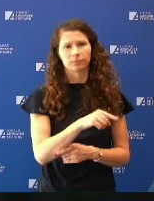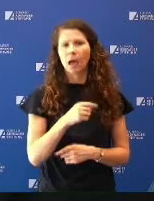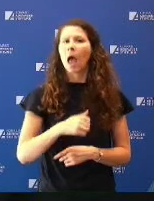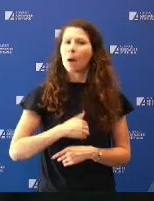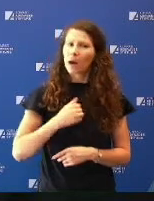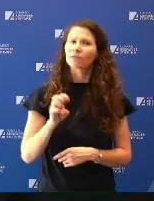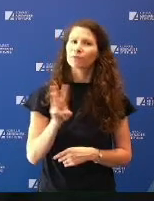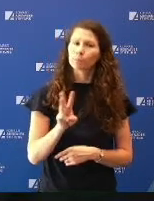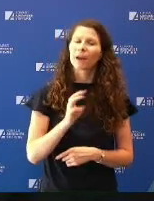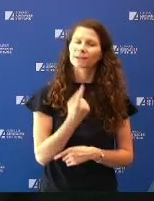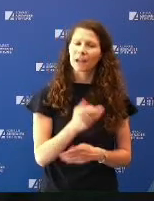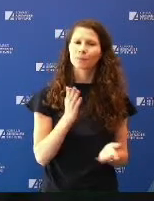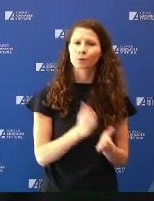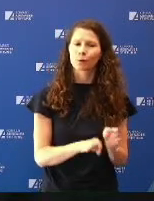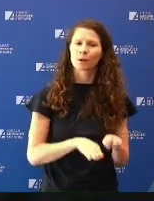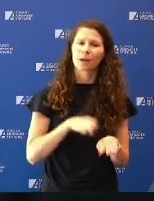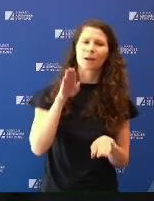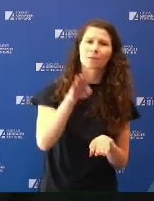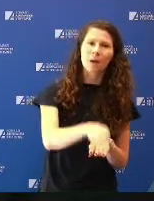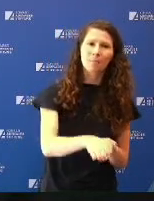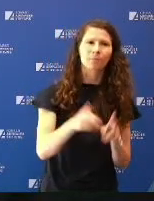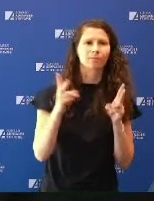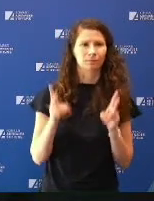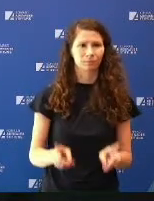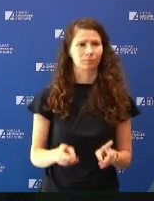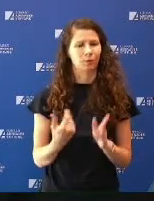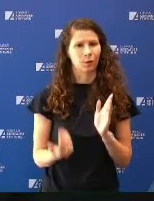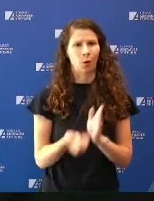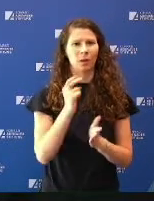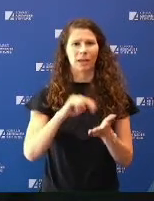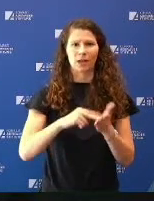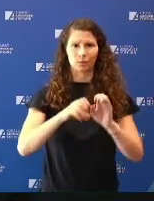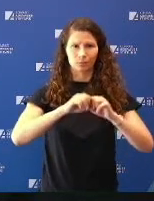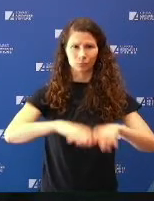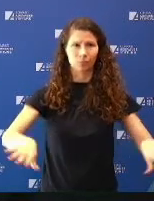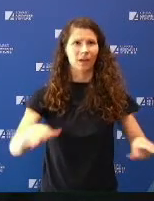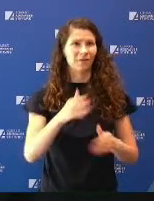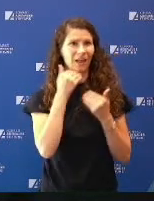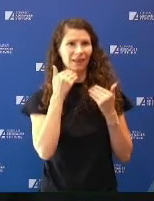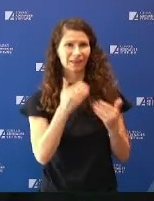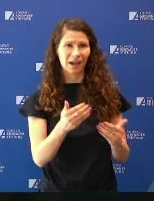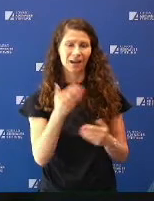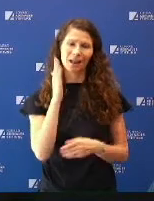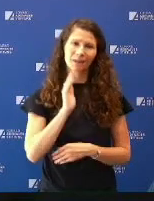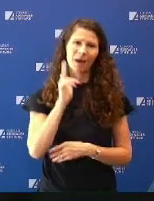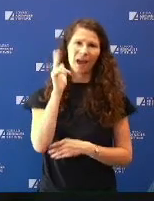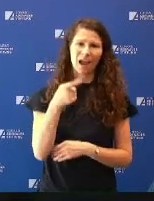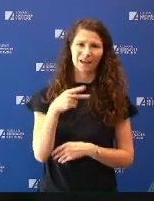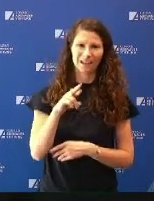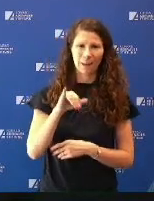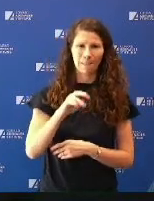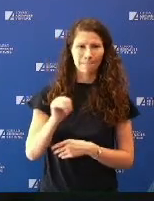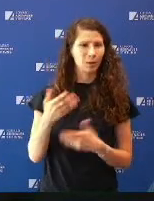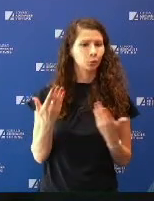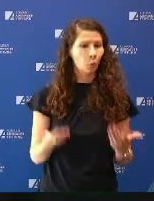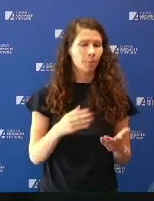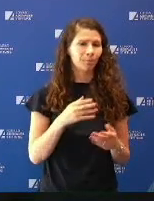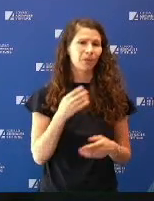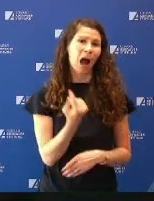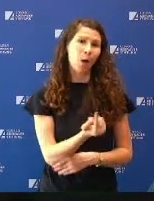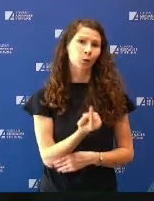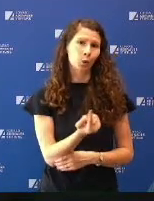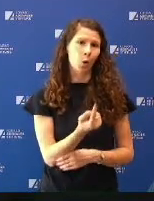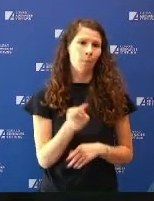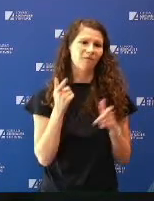Richtung Quantentechnologie unternommen. Ich danke Ihnen ganz herzlich, lieber Herr Grimm, und so viel erstmal zum autonomen Fahren